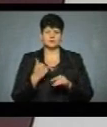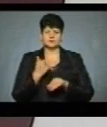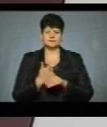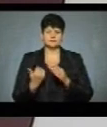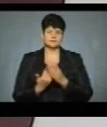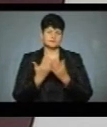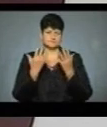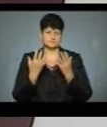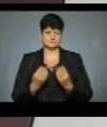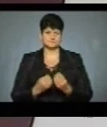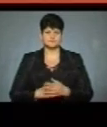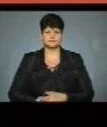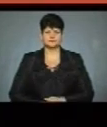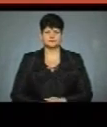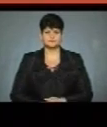дня.